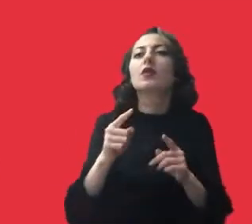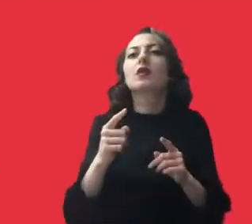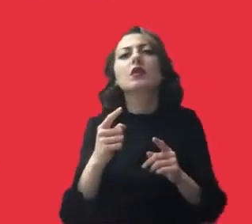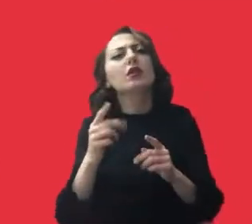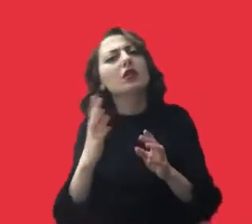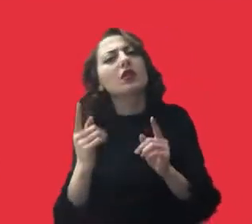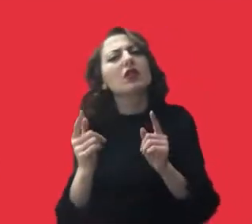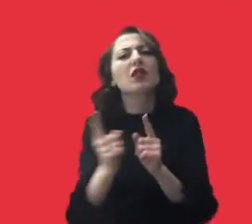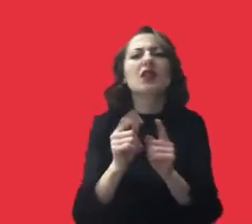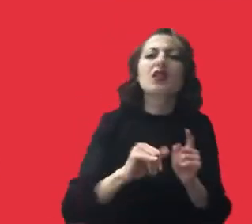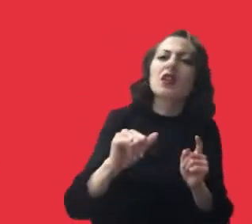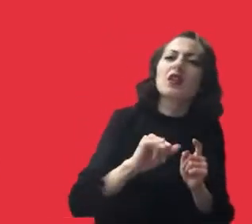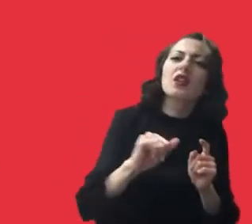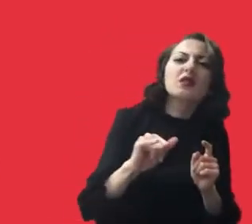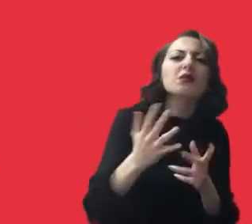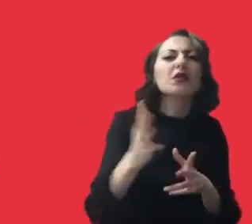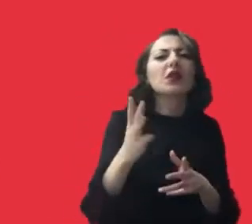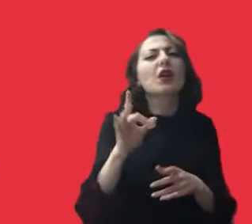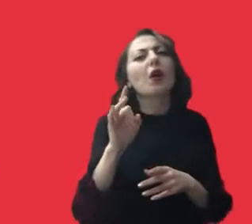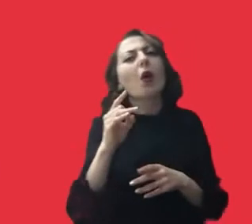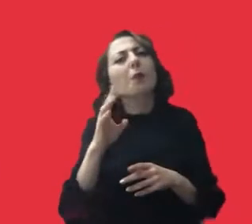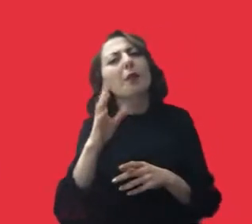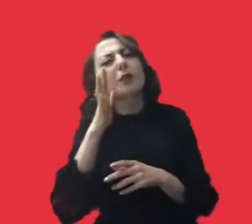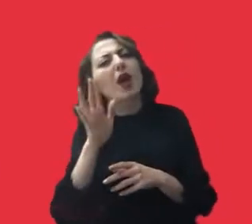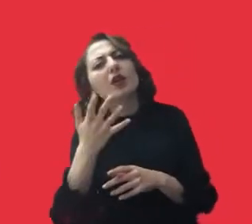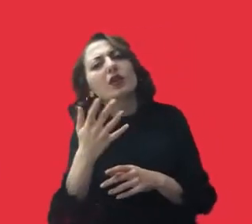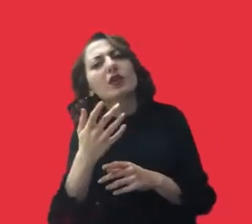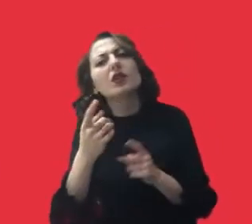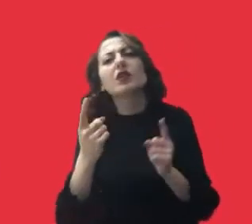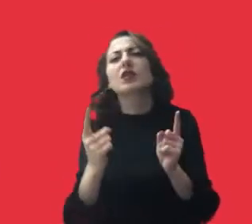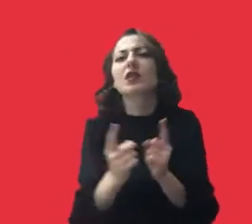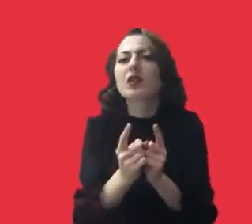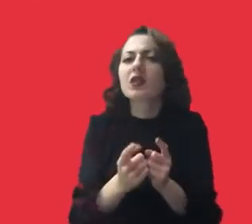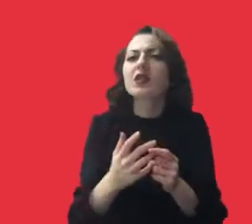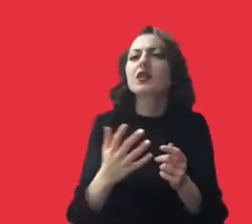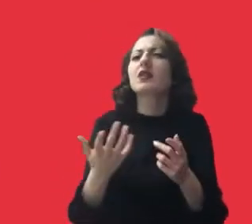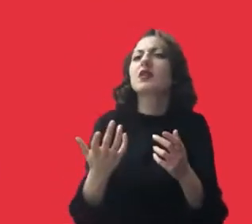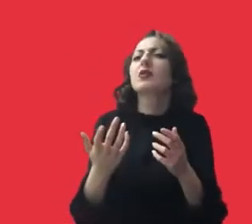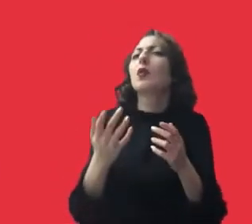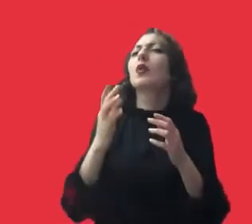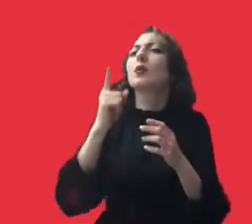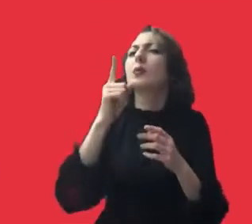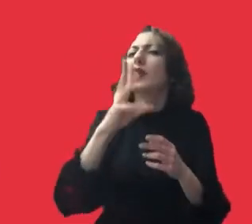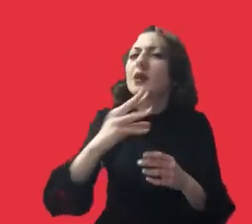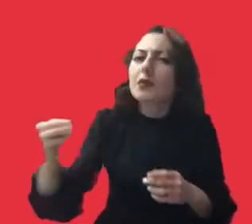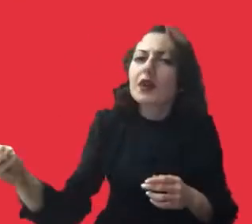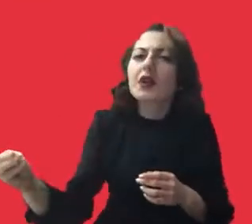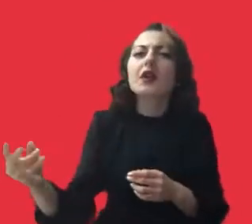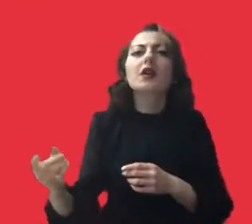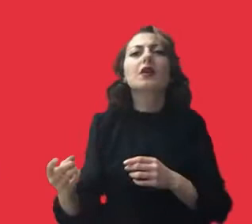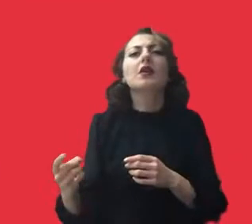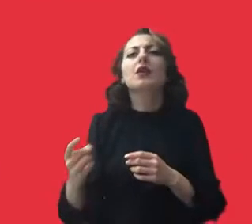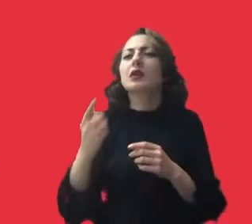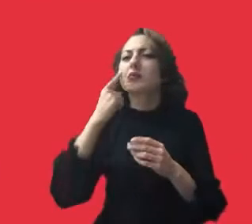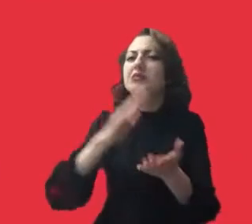bine yaklaşan And Iraklı ve Afgan there are also sığınmacı Iraqi and ya Afghan da refugees and 1 milyon asylum seekers, civarındaki which amount to düzensiz göçmeni